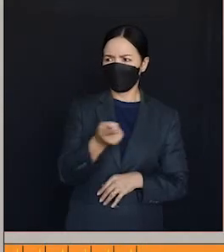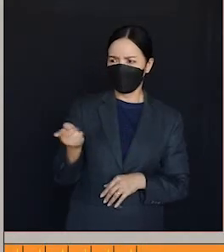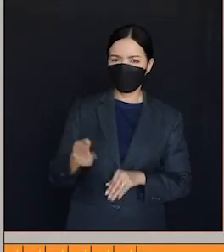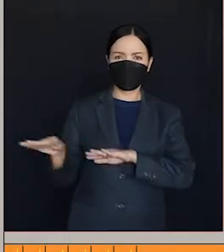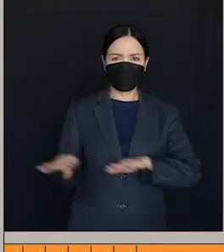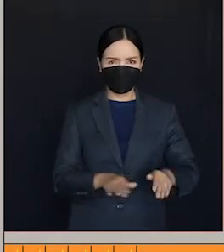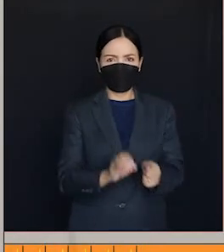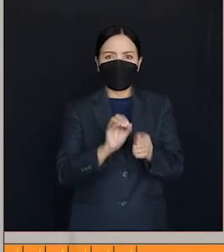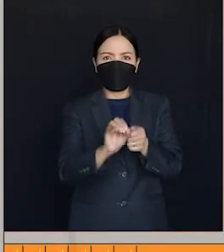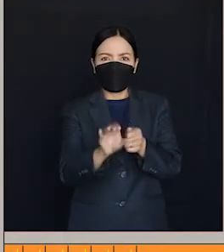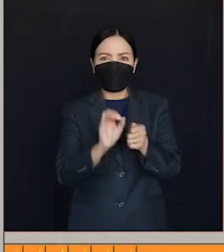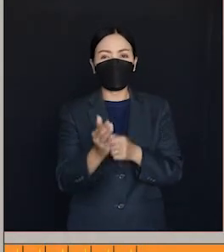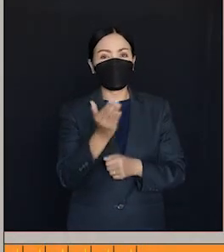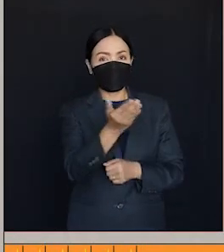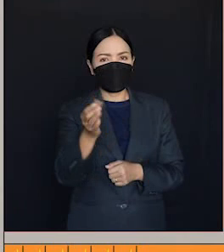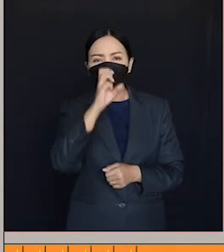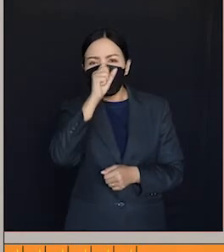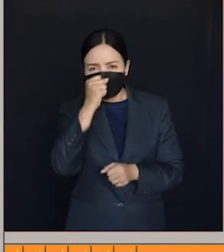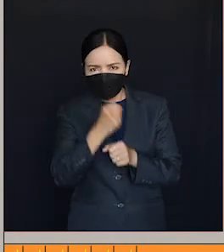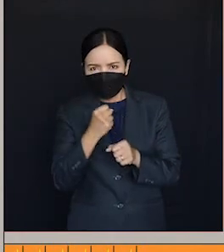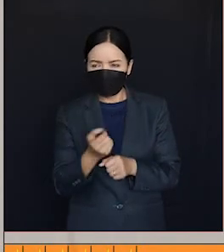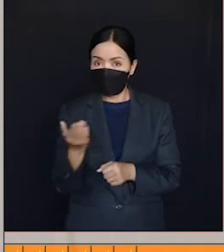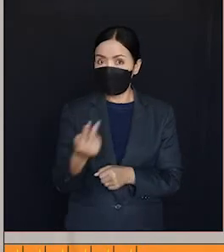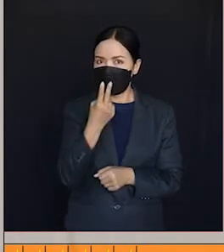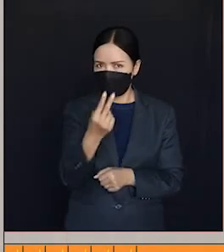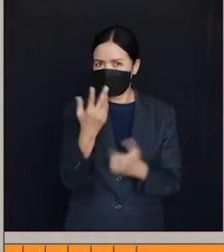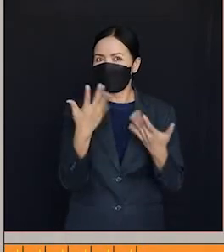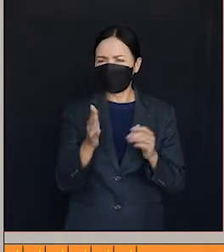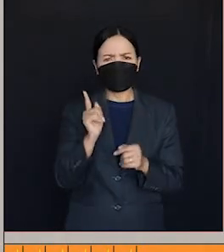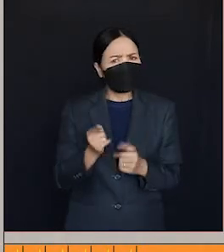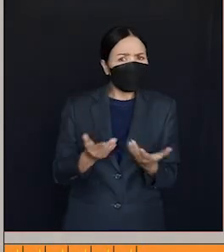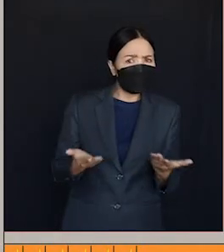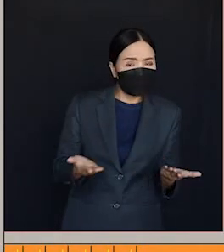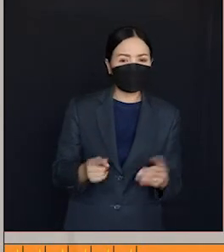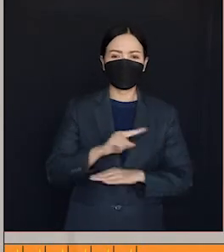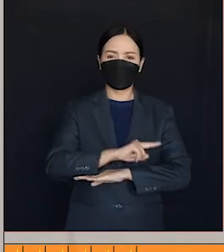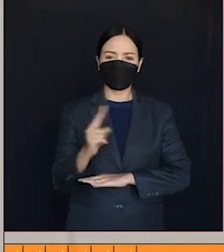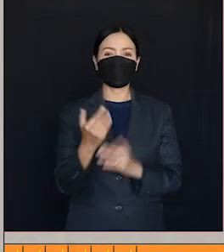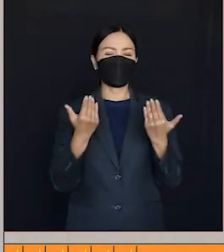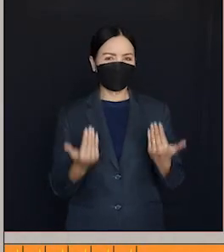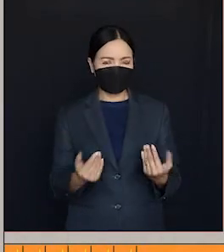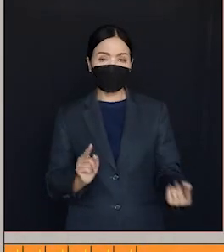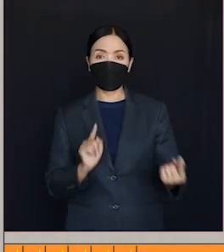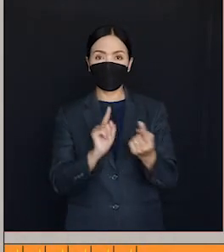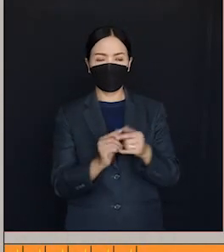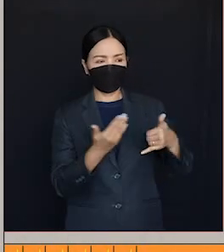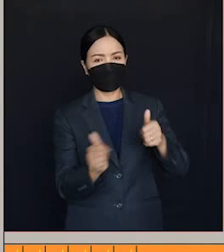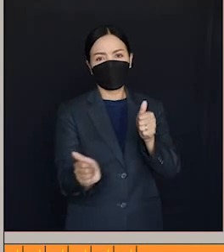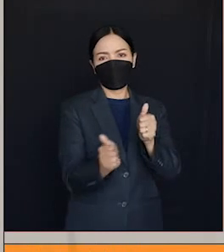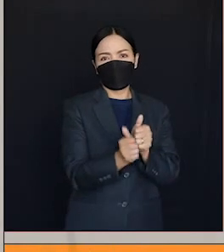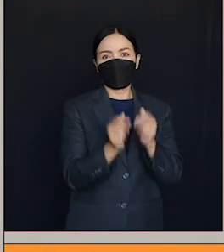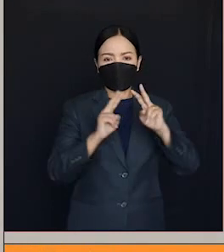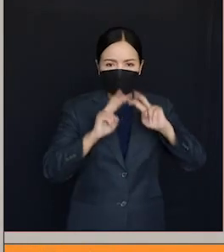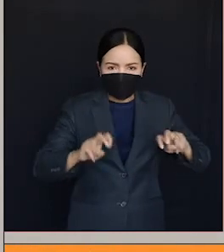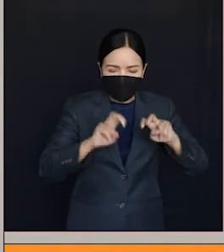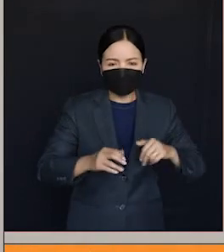มาทดสอบให้ดูนะคะว่าเขาเป็นยังไงแล้ววันนี้เราก็จะได้พบกับผู้ช่วยนักวิจัยของ